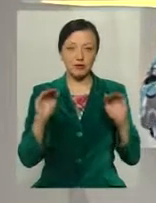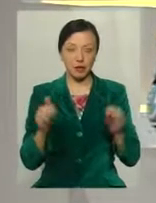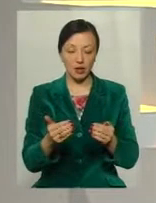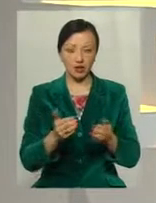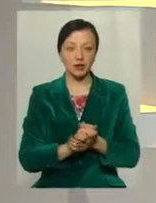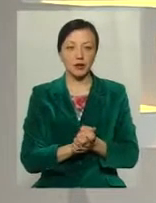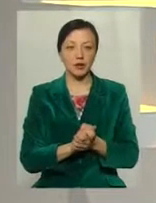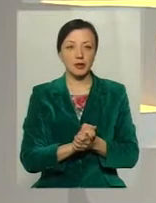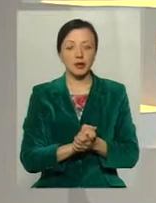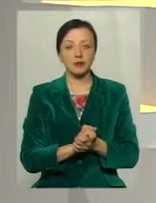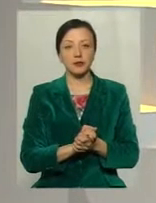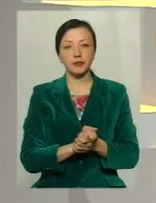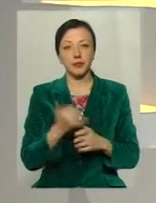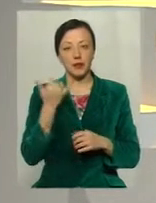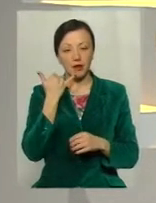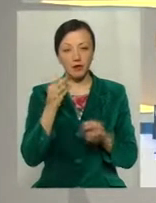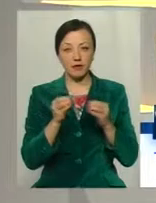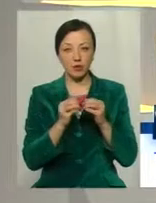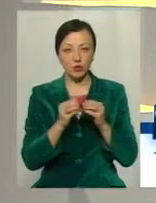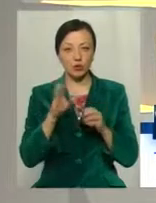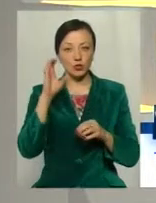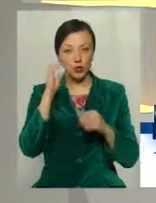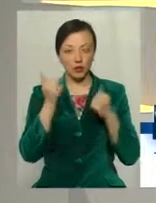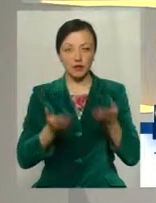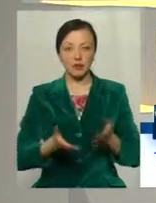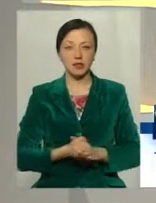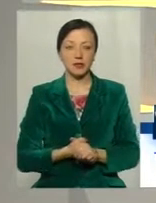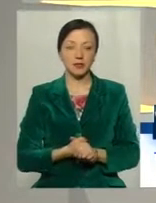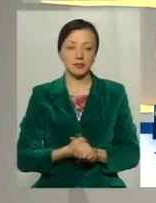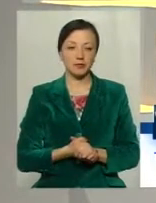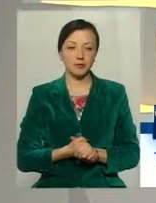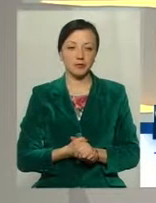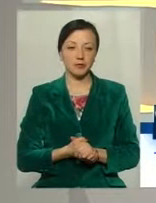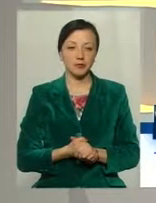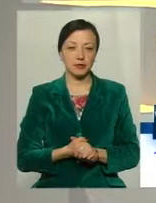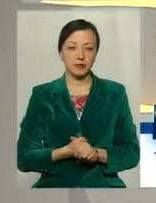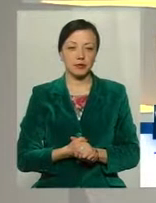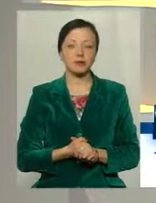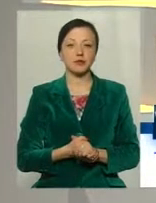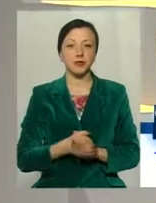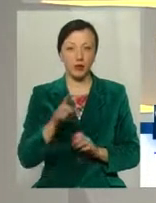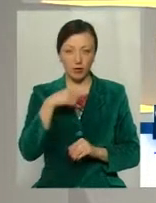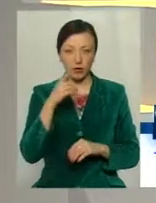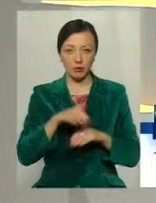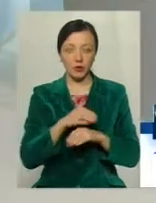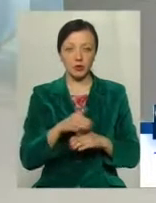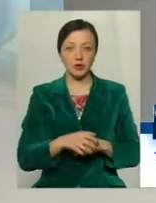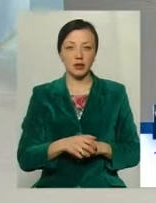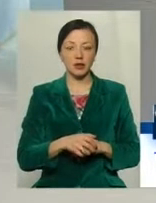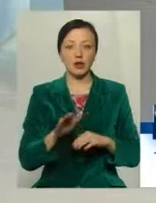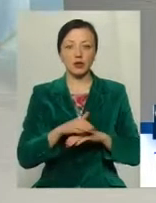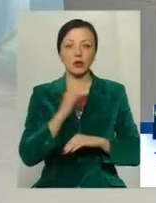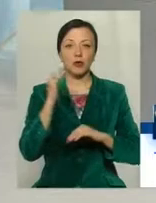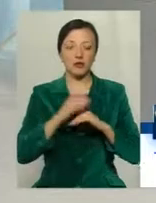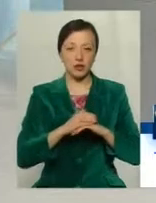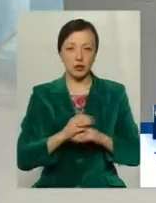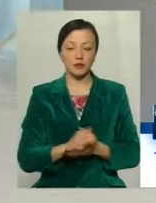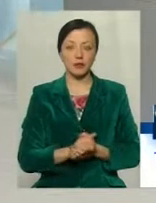2016 році ми заплатили пенсії 7,9 мільярда, а зібрали 2,2 мільярда. Тобто, у нас є ще майже один